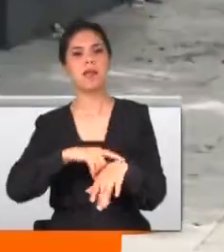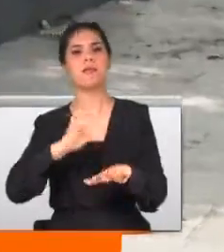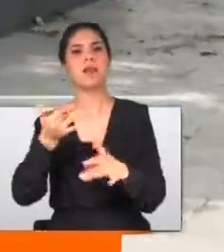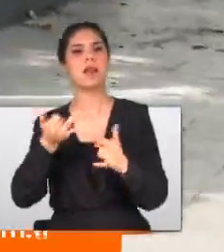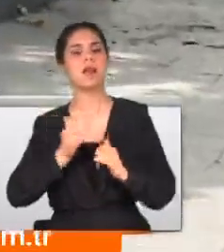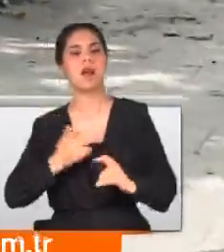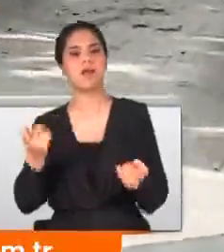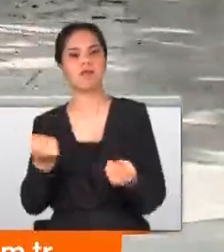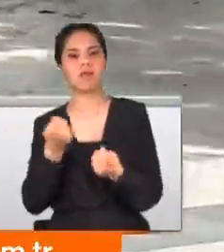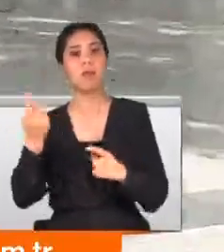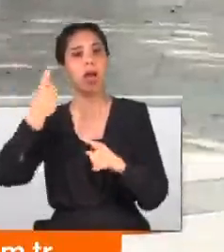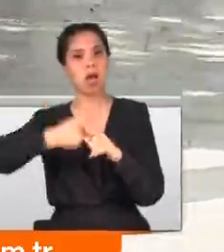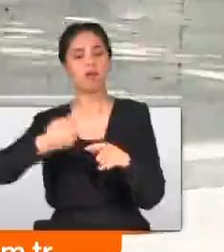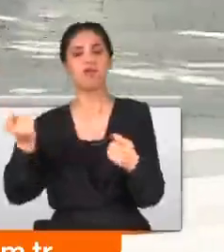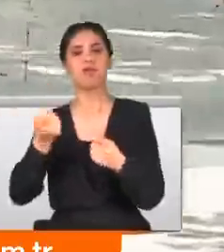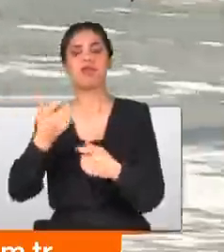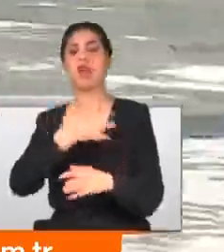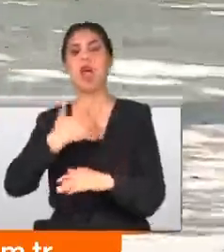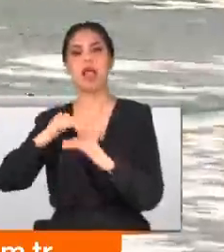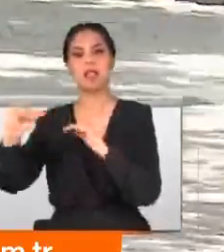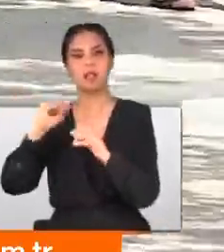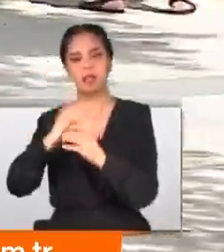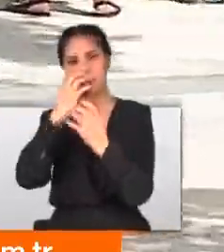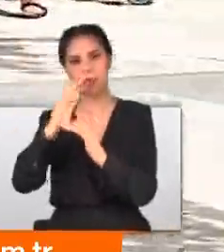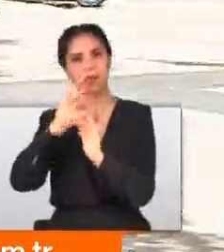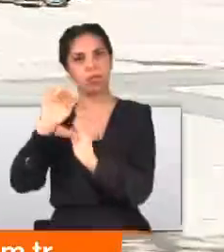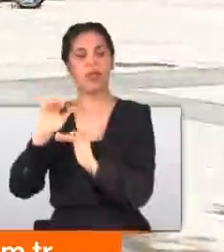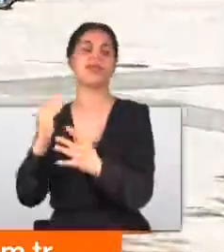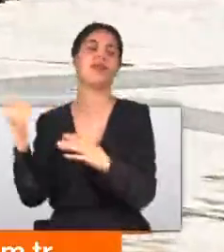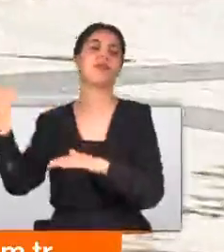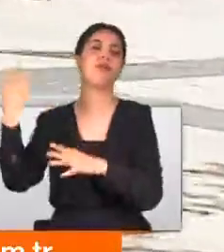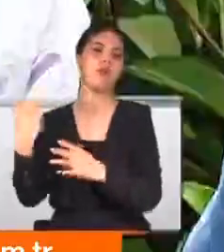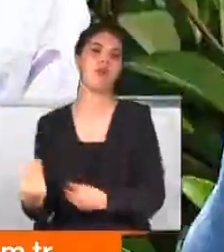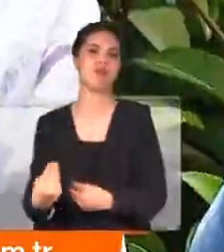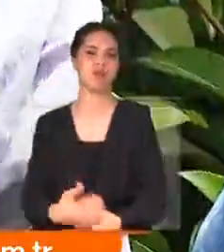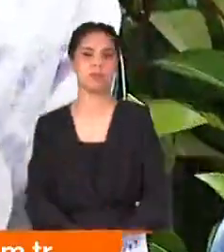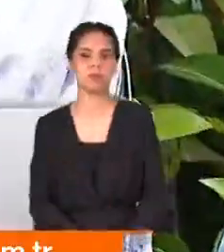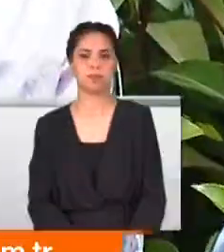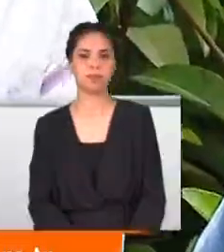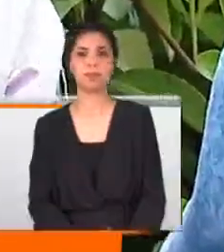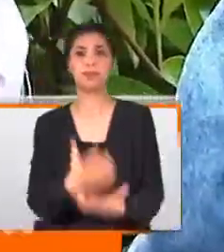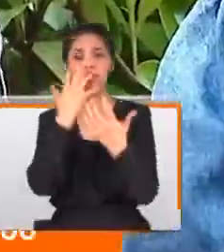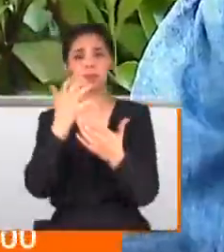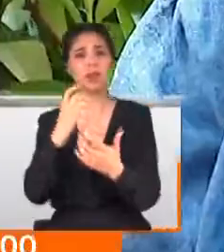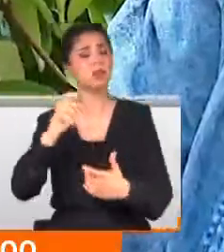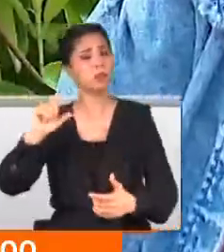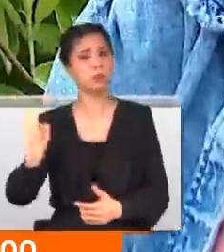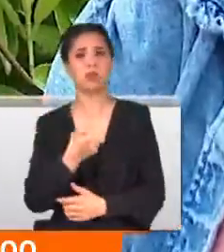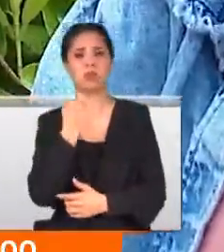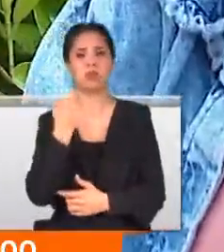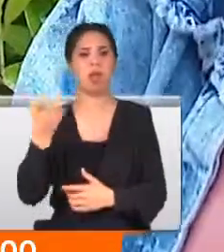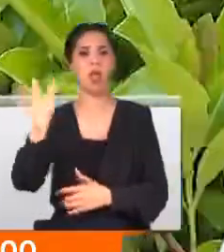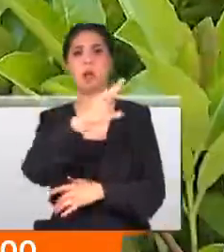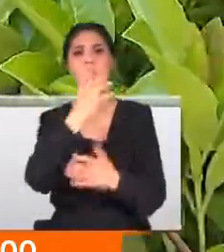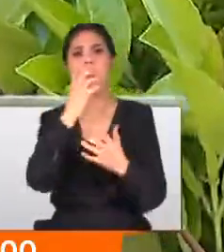çalışma ve bunun yanı sıra çalışan anneler için bakıcı desteği de getirilmesi planlanıyor. Bir de bakıcı. Mesela herkes